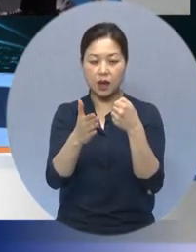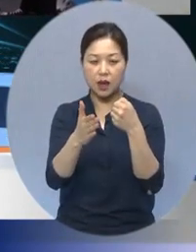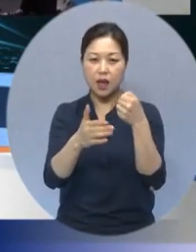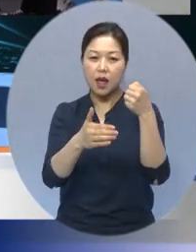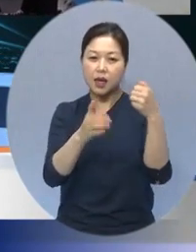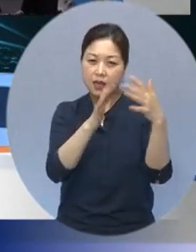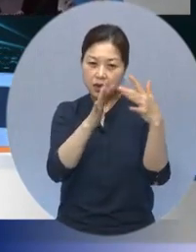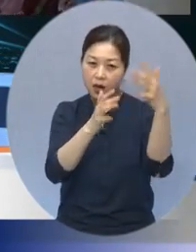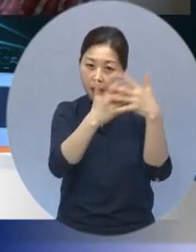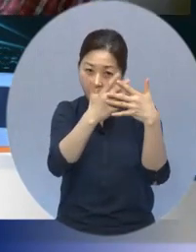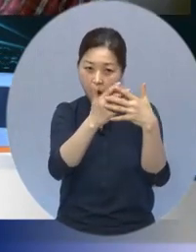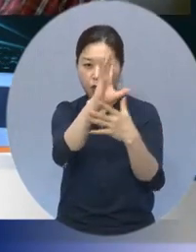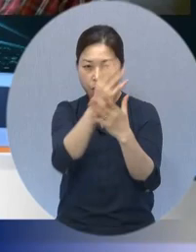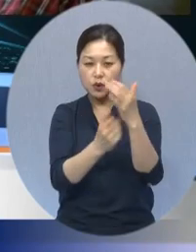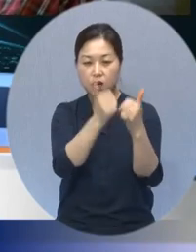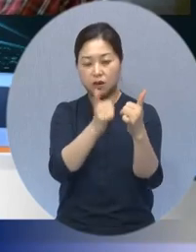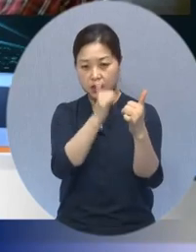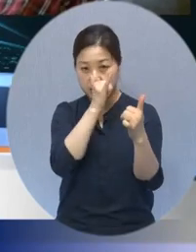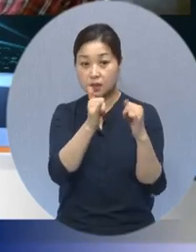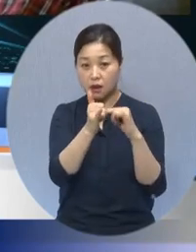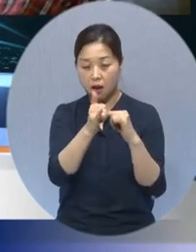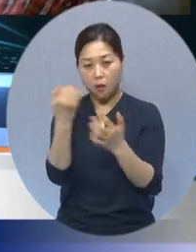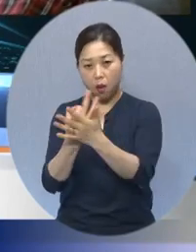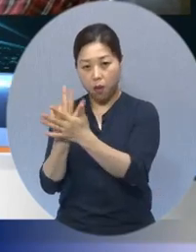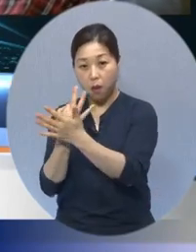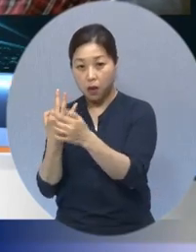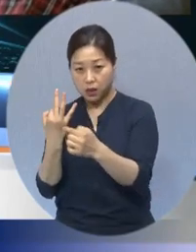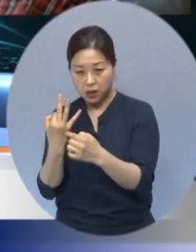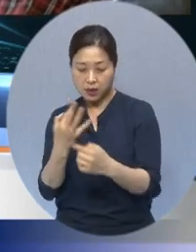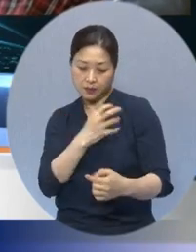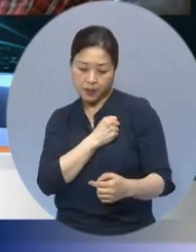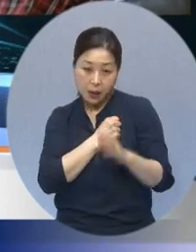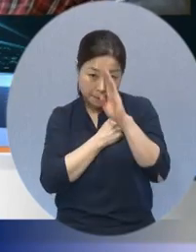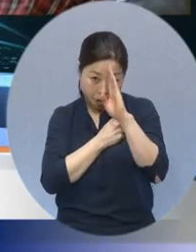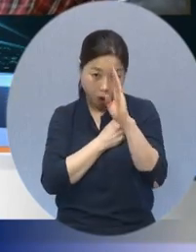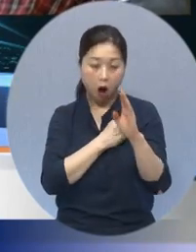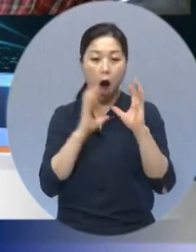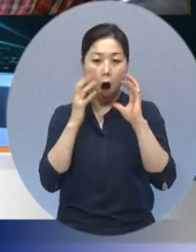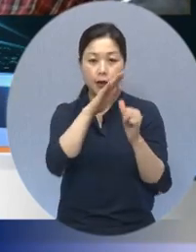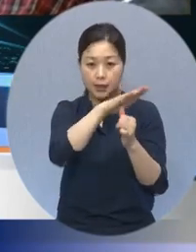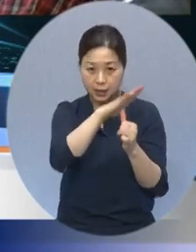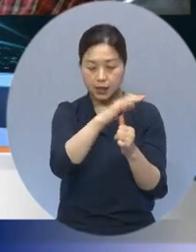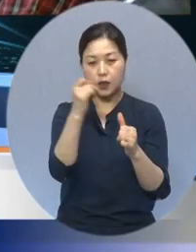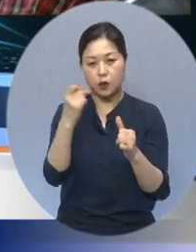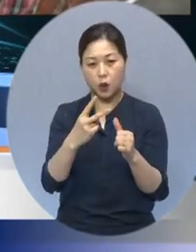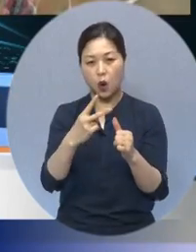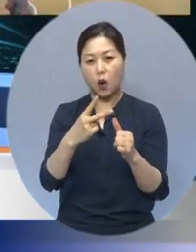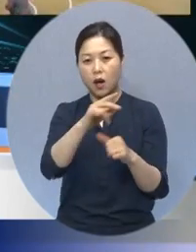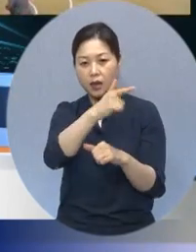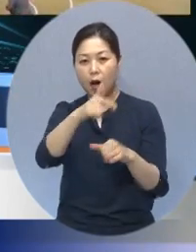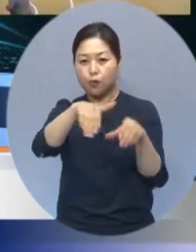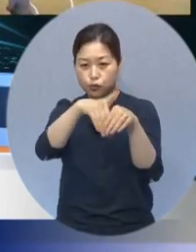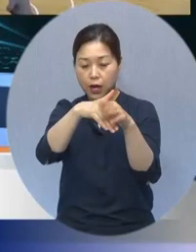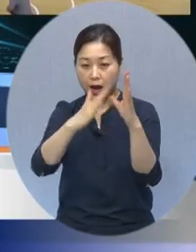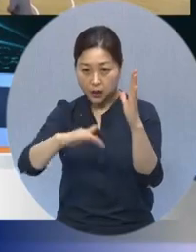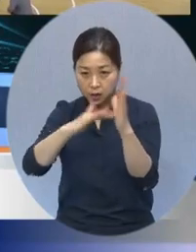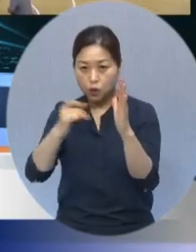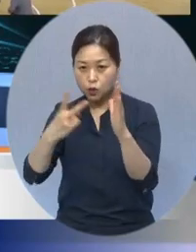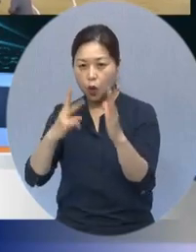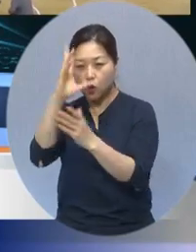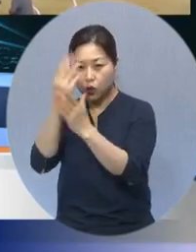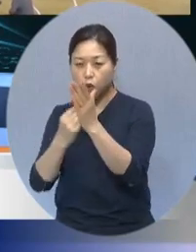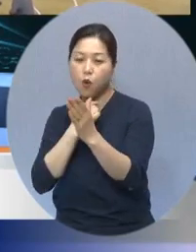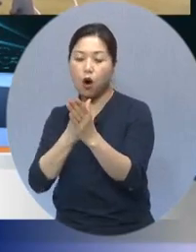펼쳐졌는데요. 이번 자선 경기의 수익금은 심장병 어린이의 수술비와 다문화 가정 및 농구 꿈나무 지원에